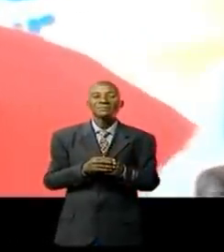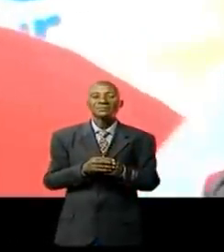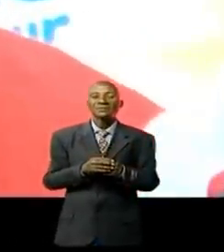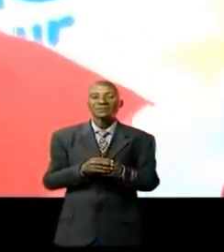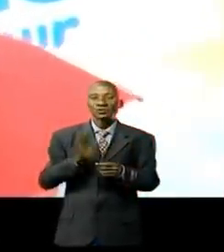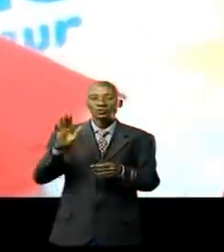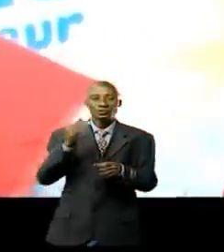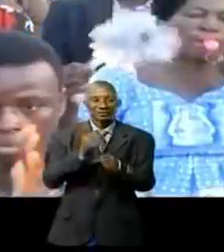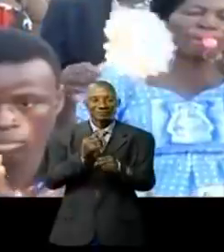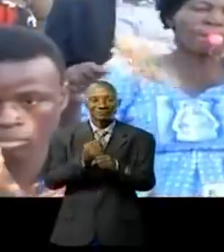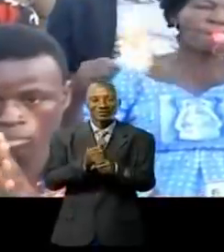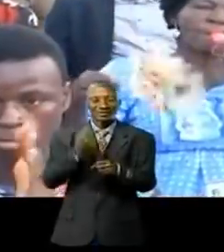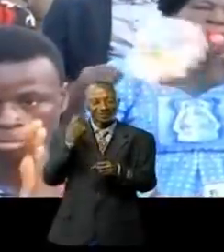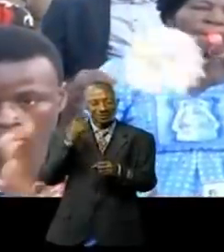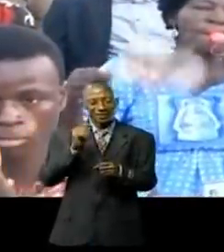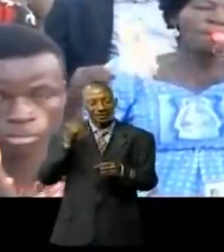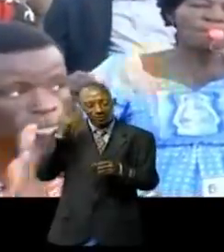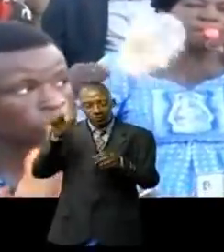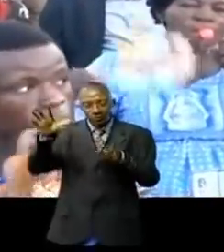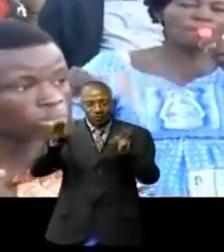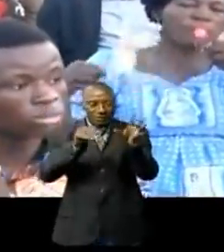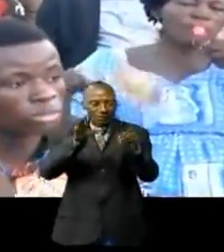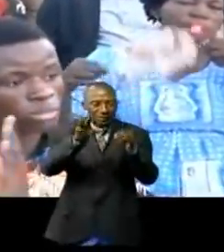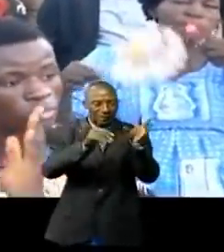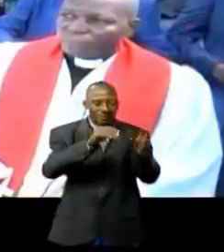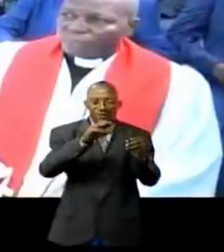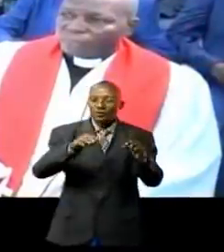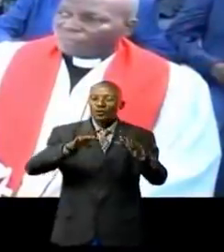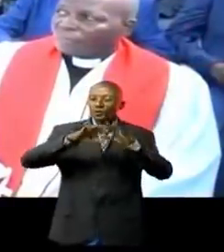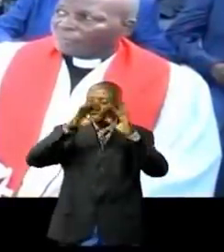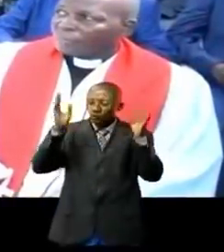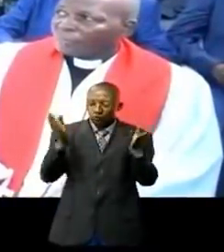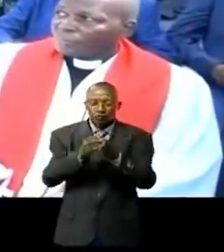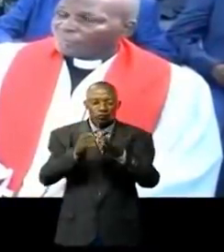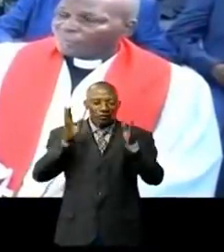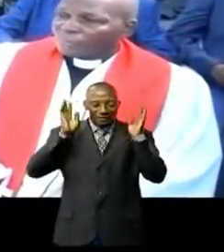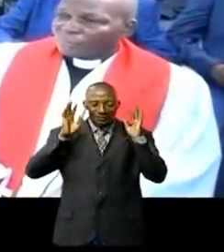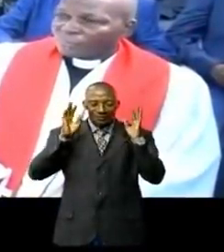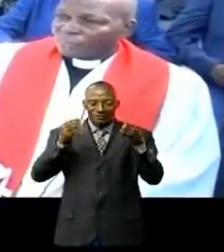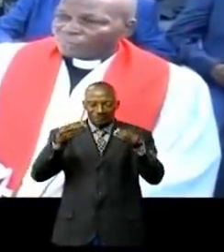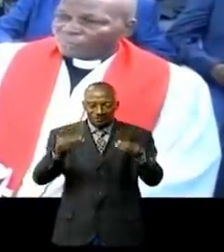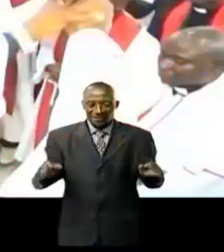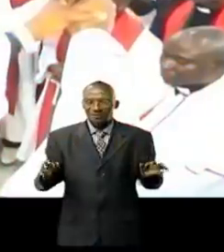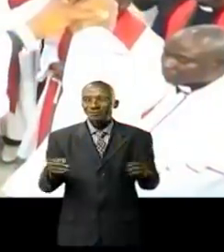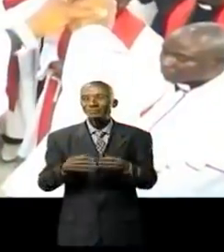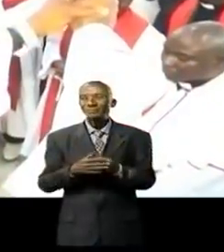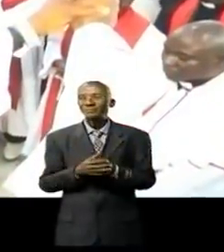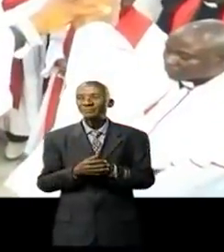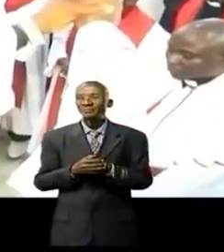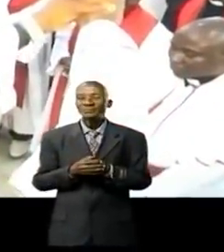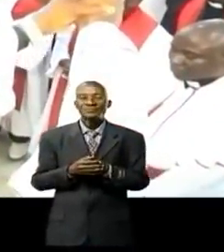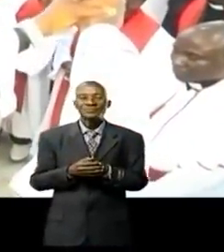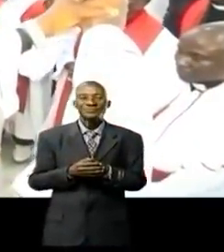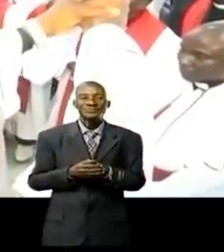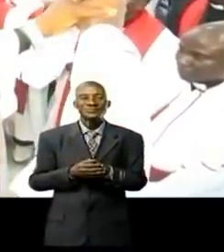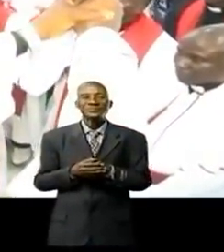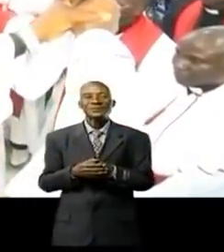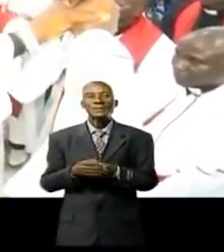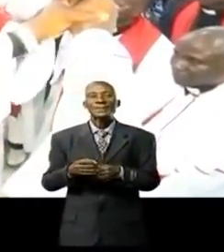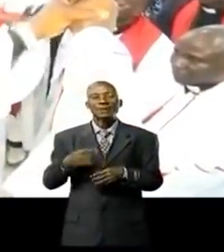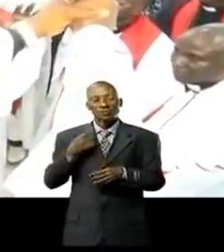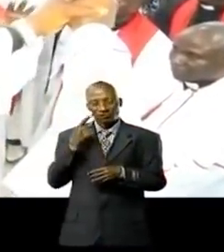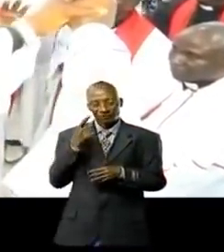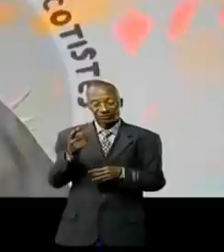selon le principe divin et de respecter le vœu qu'ils viennent de sceller avec Dieu. Ceux qui viennent d'être consacrés, qu'ils se souviennent